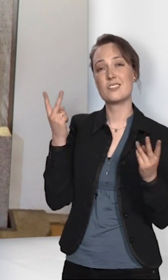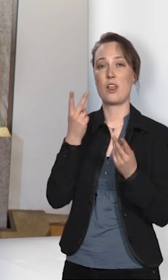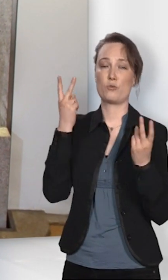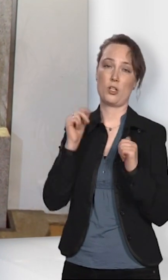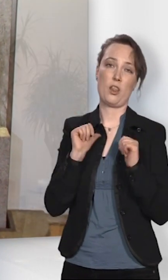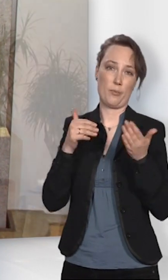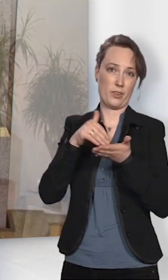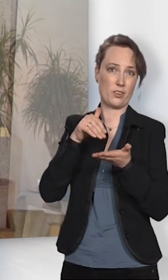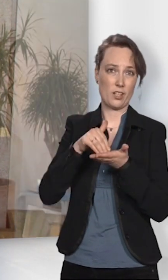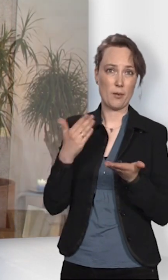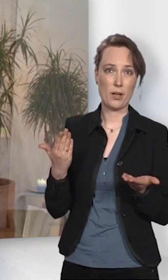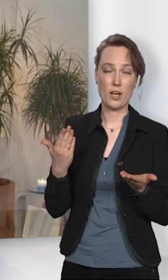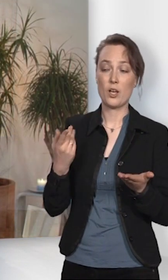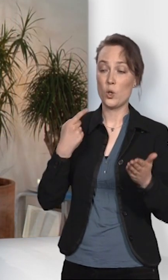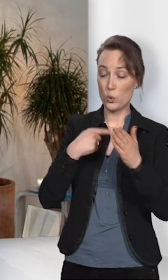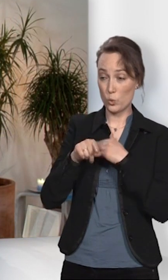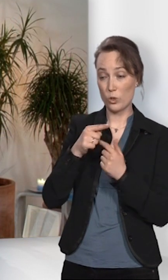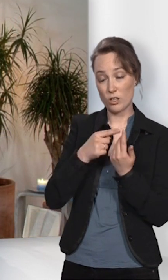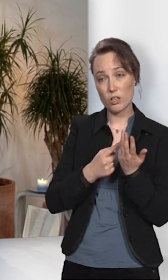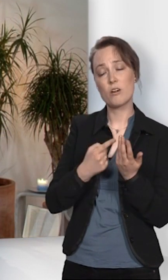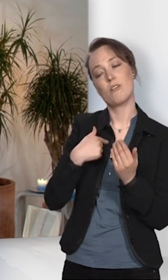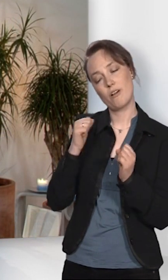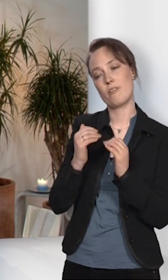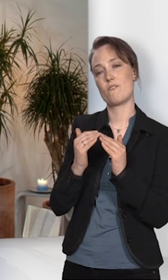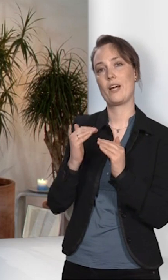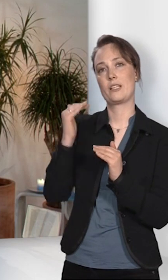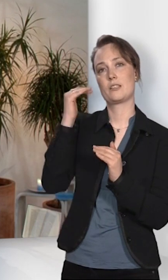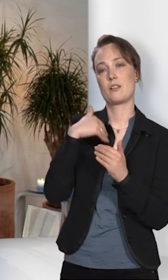Leben sind, durch die wir wachsen und reifen.